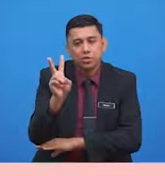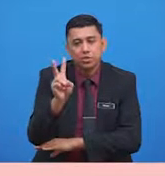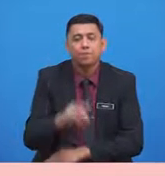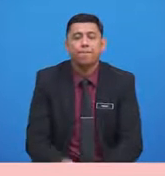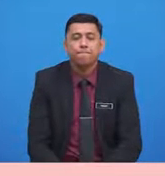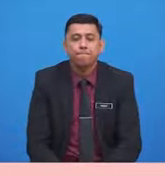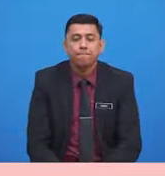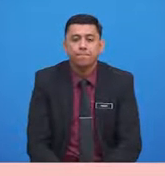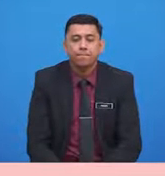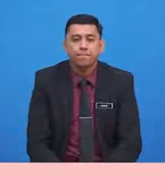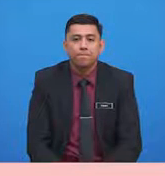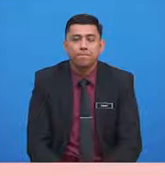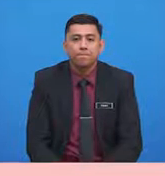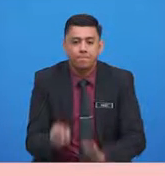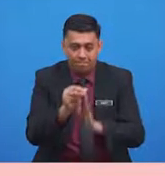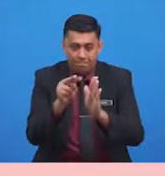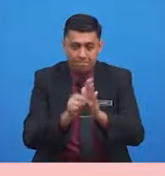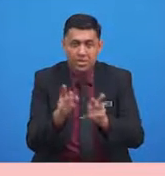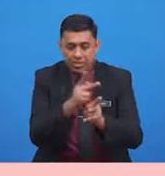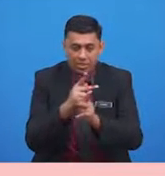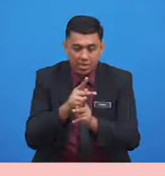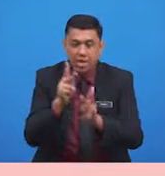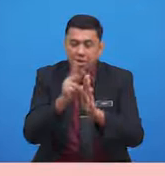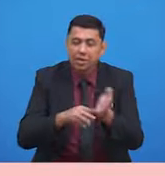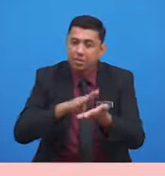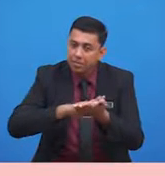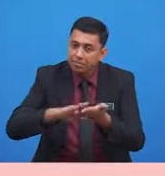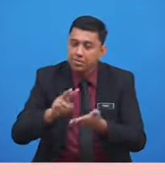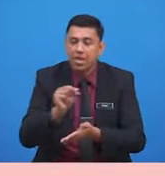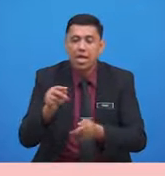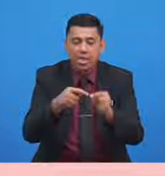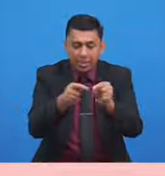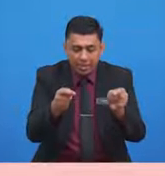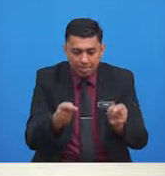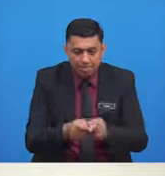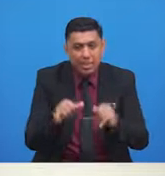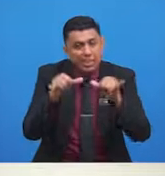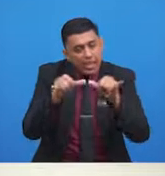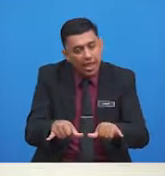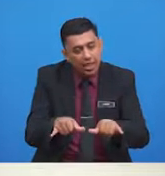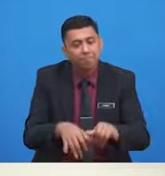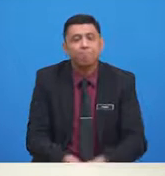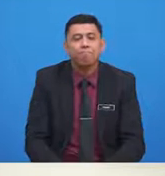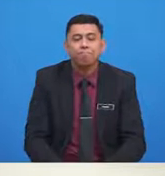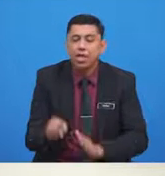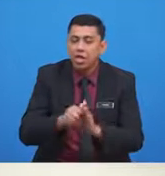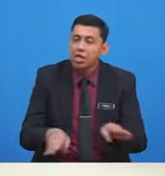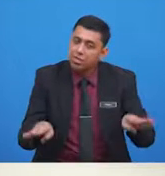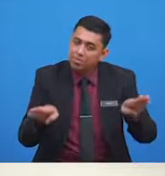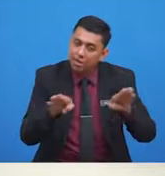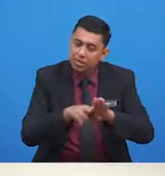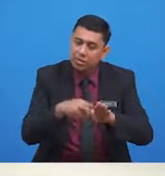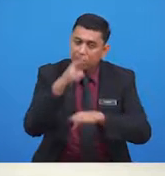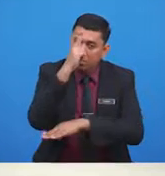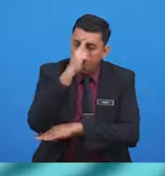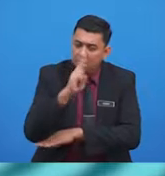kedua ialah menjaga kebersihan tempat tinggal. Sebagai tanda hormat